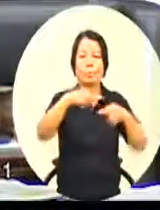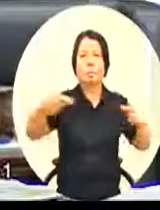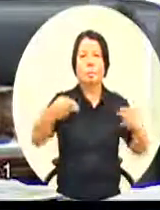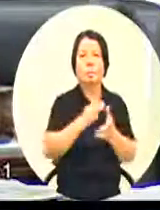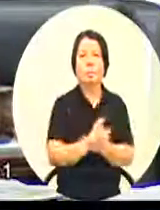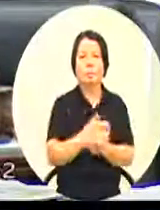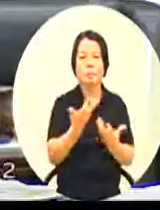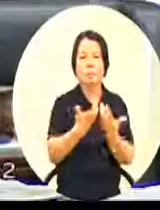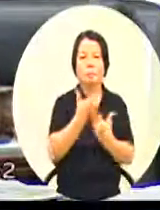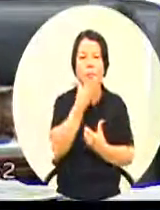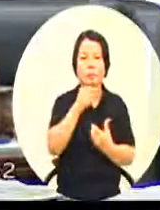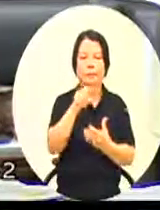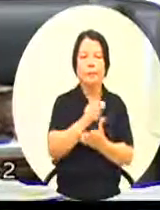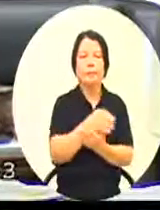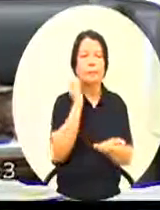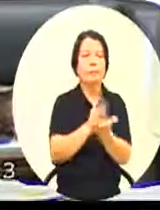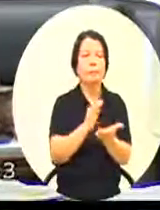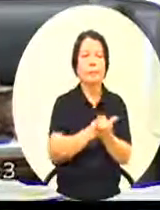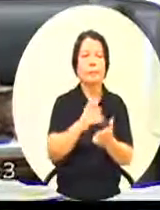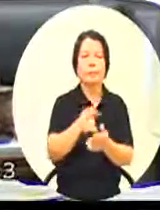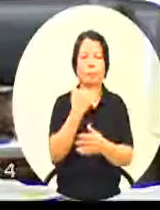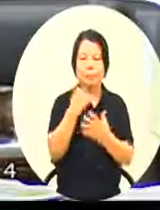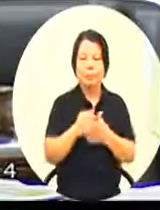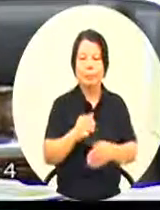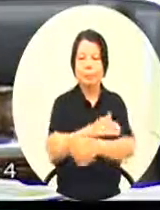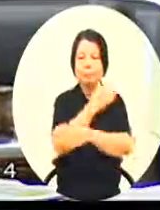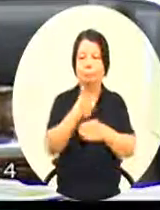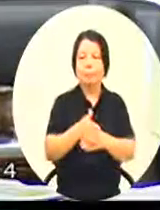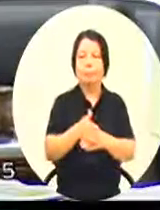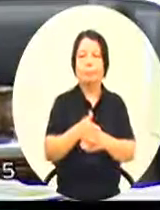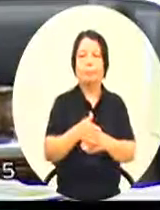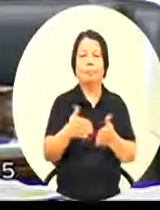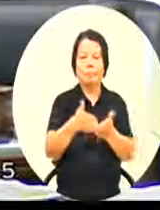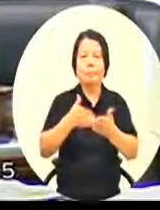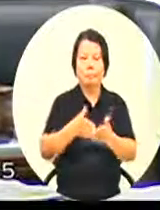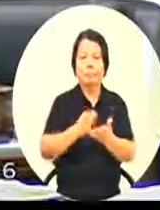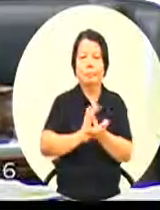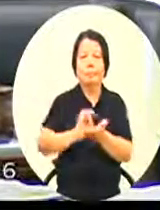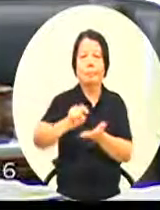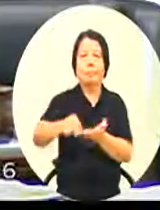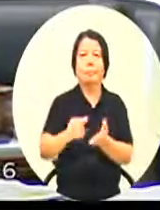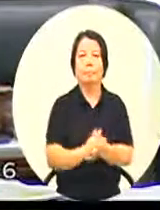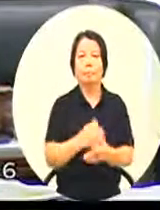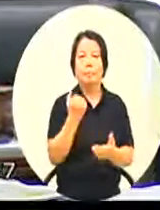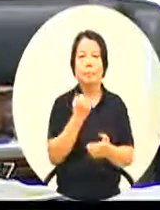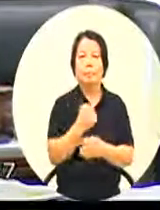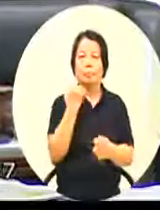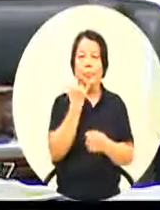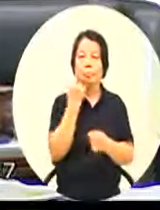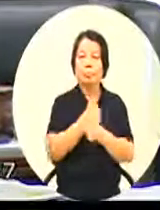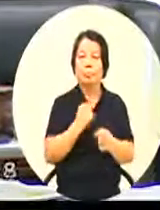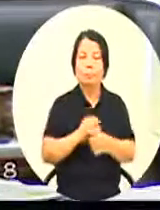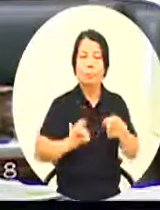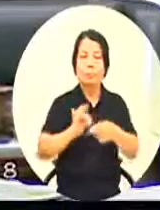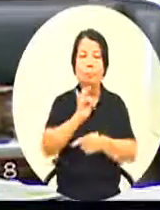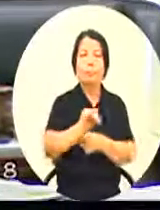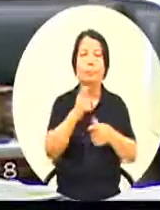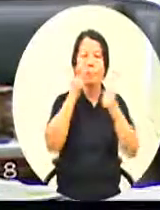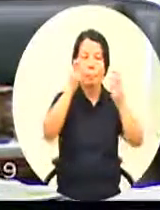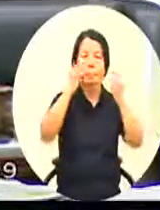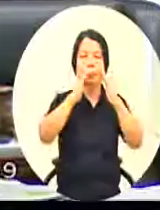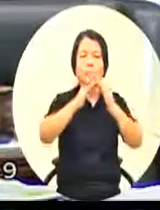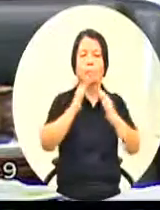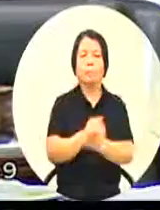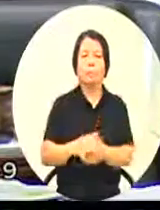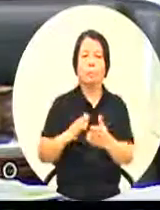贵的东西哦，我是希望可以全面性的哈。那现在可以做到100%，我觉得这是我们高雄一直主导一